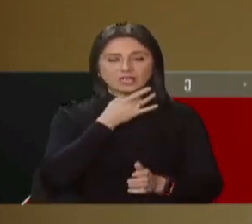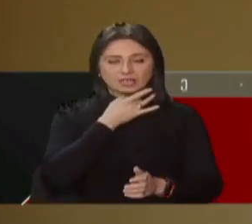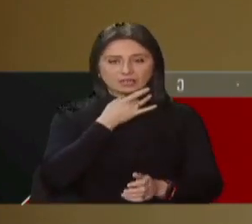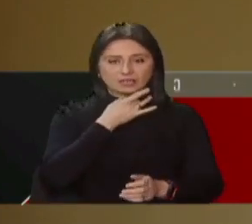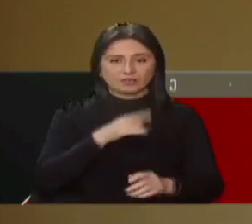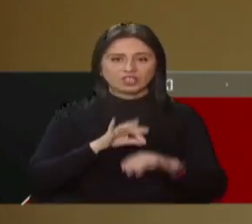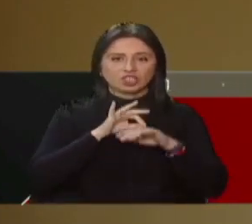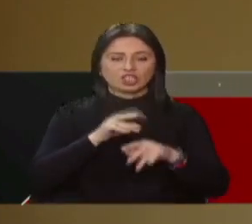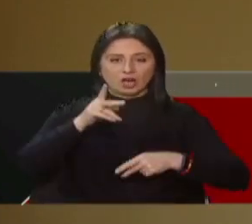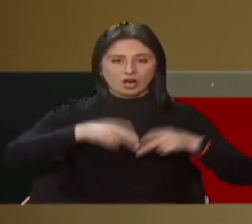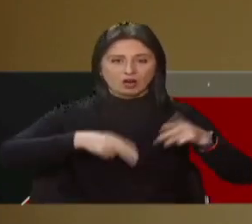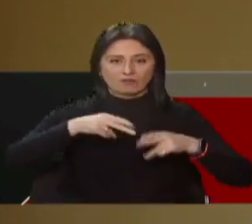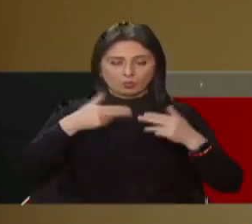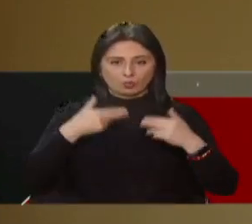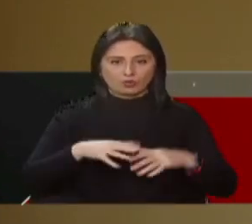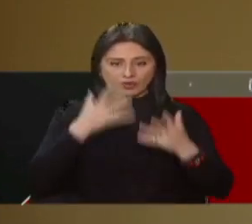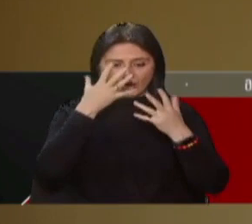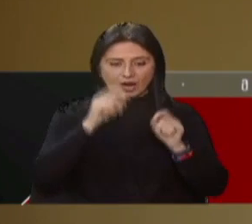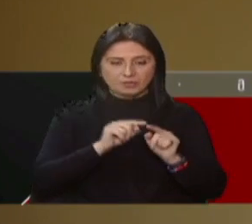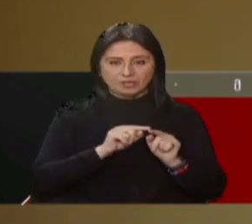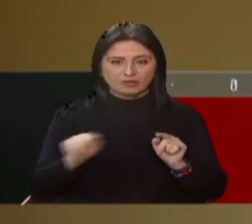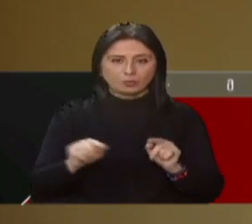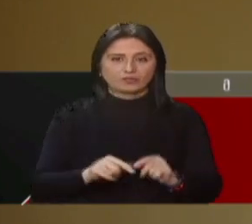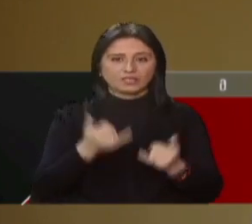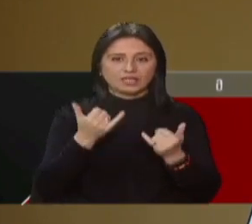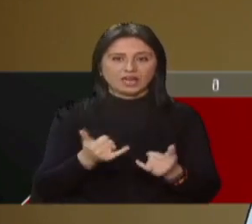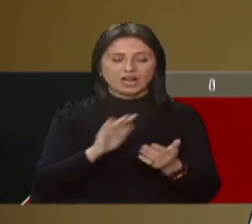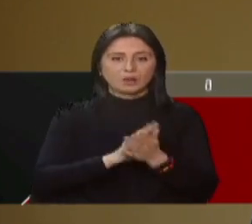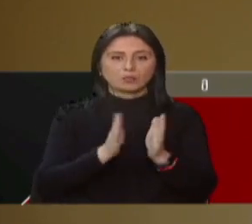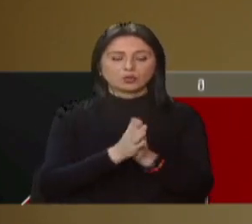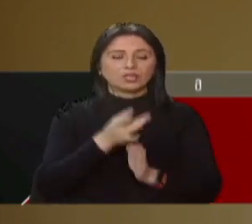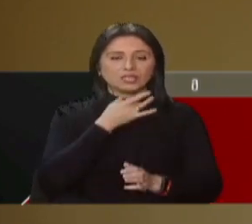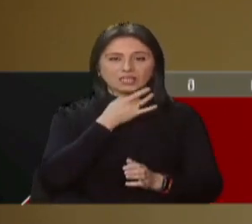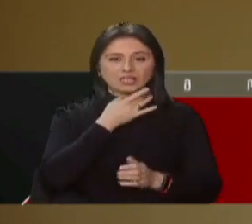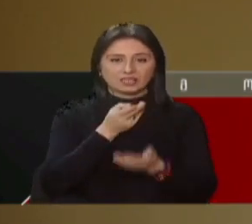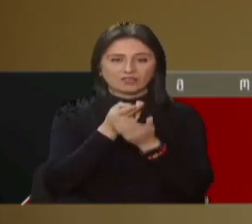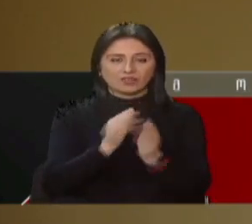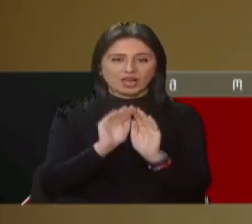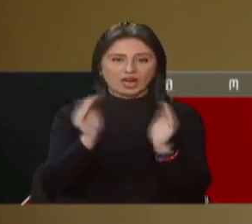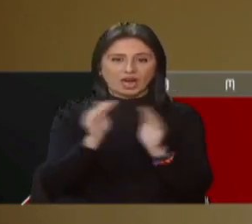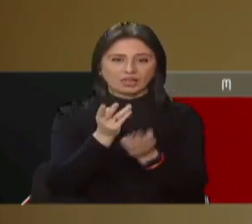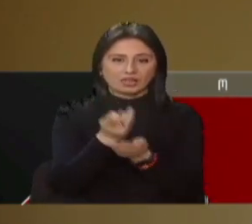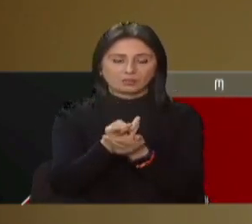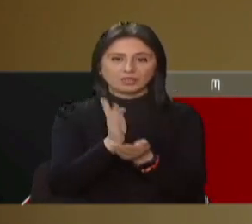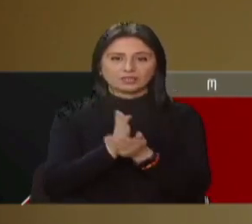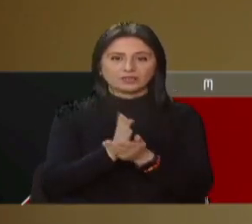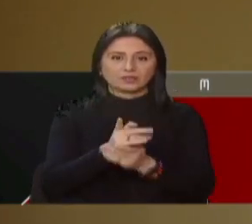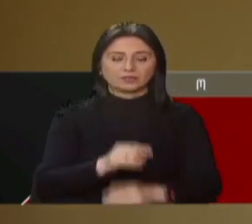კრიტიკული, ჩაუტარდა ქირურგიული ჩარევა ღამის განმავლობაში. ამჟამად მდგომარეობა არის კრიტიკული, იმყოფება რეანიმაციის